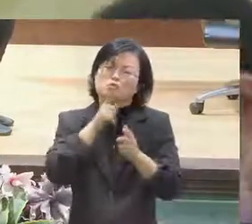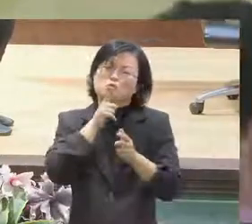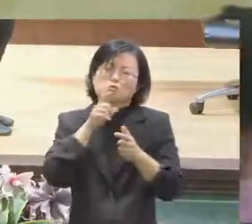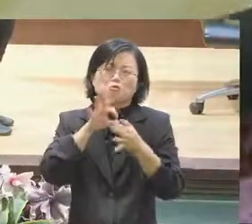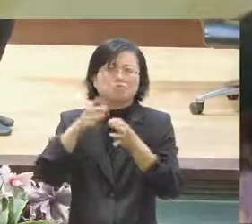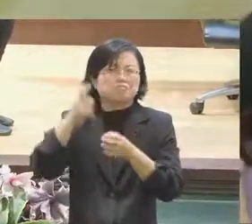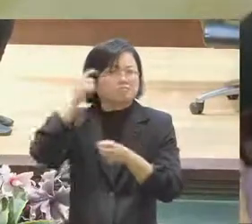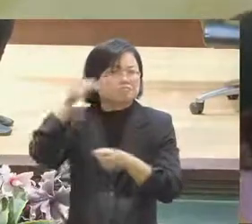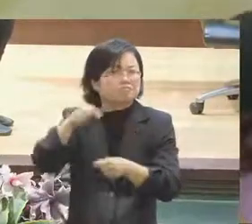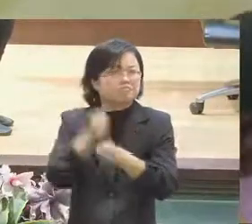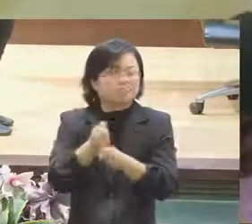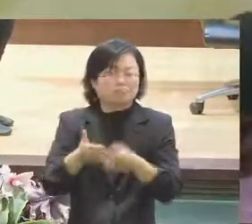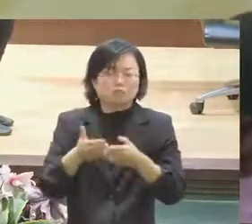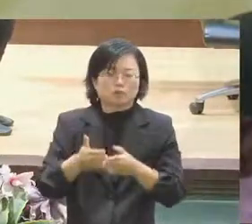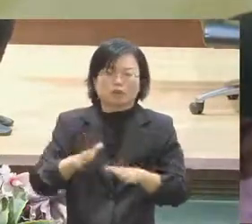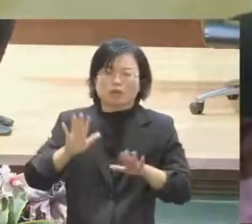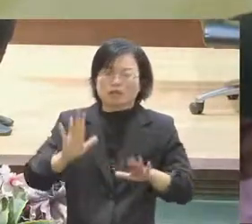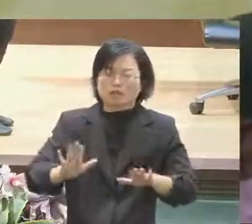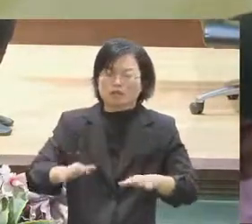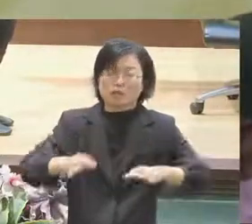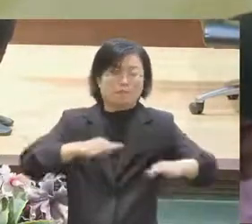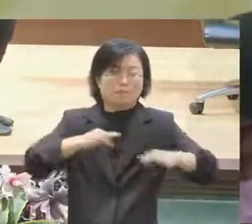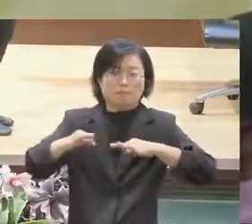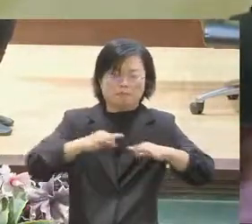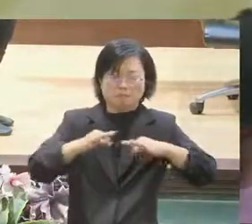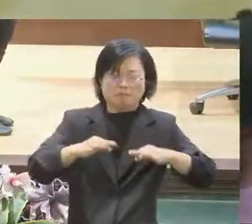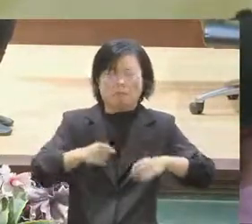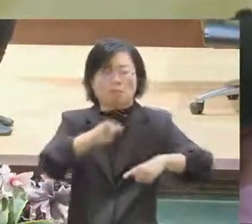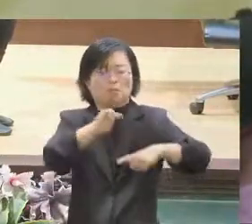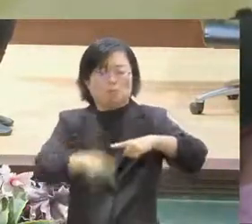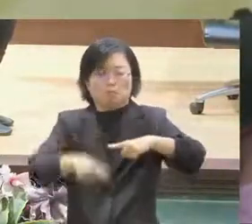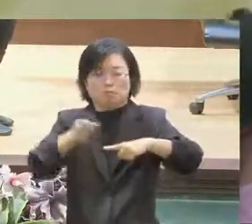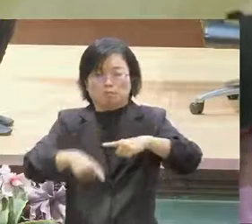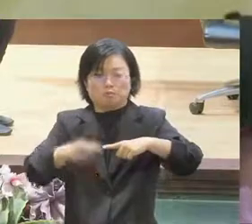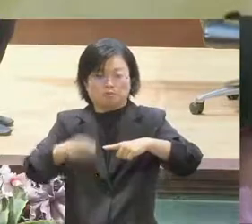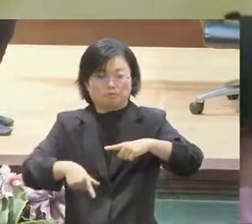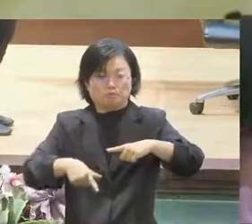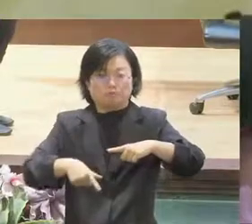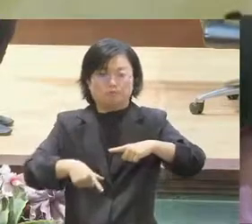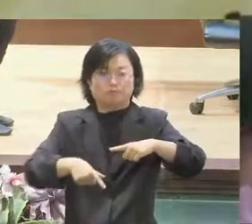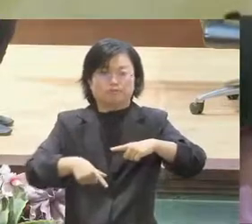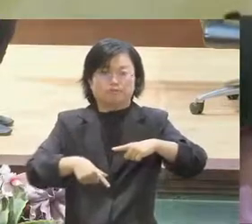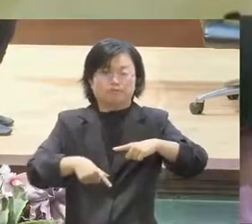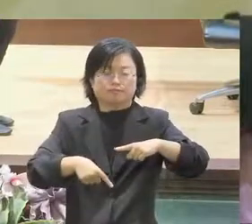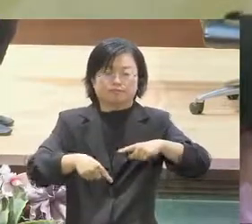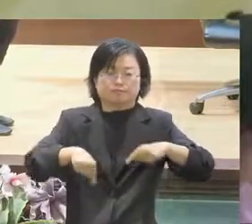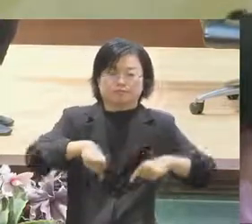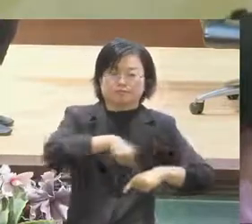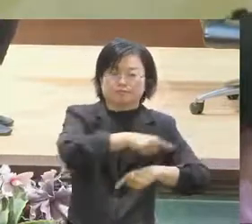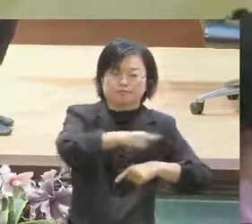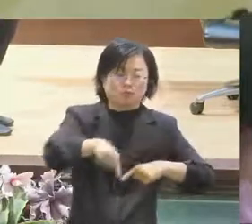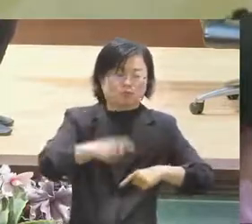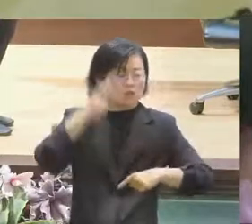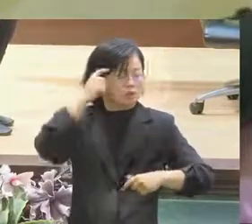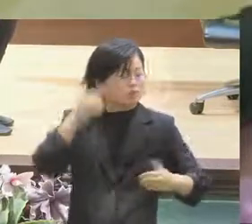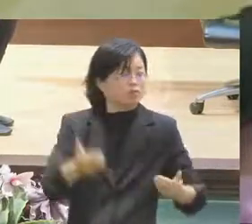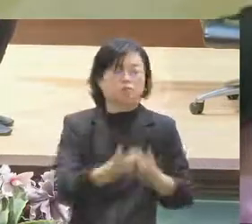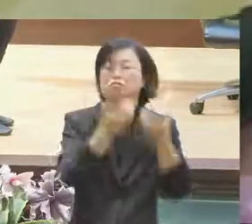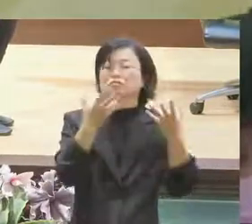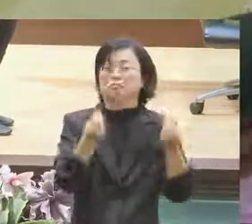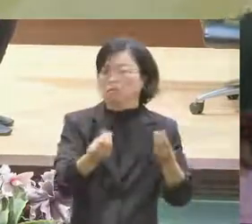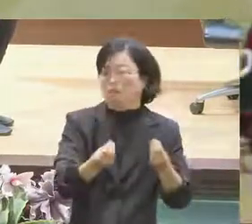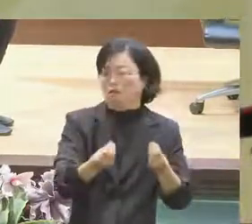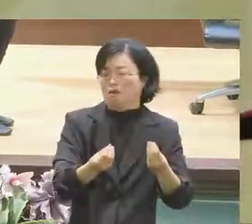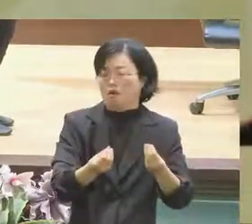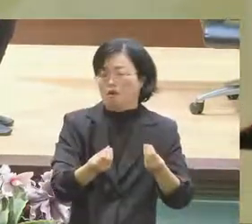所有可以开放商那个企业资方的就企业们没有极力反对，然后可以开放资